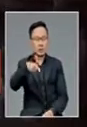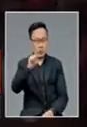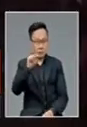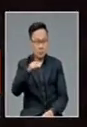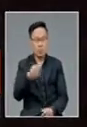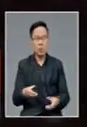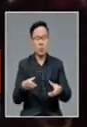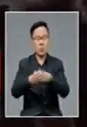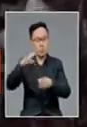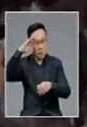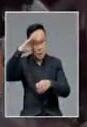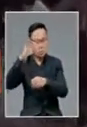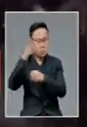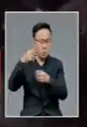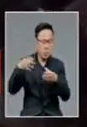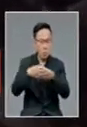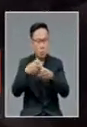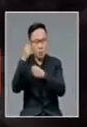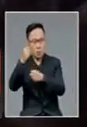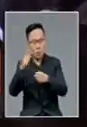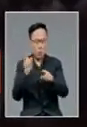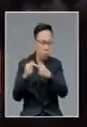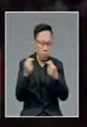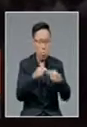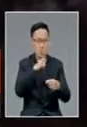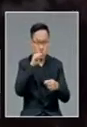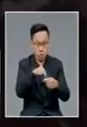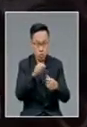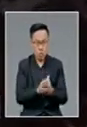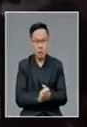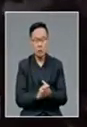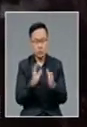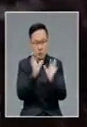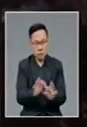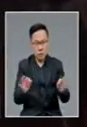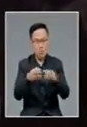และกลุ่มติดอาวุธหลายกลุ่ ม แต่ว่ากลุ่มที่มีอำนาจมากที่สุดเนี่ยคือกลุ่มที่มีความเชื่อมโย